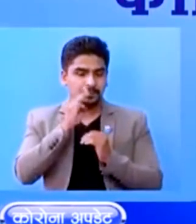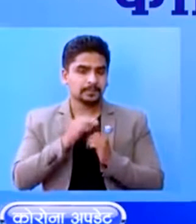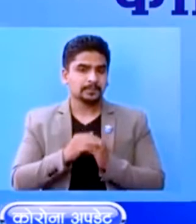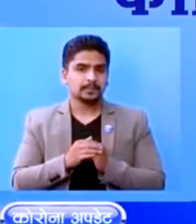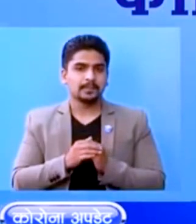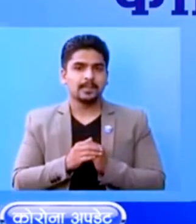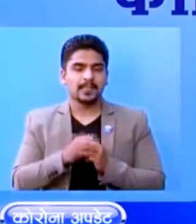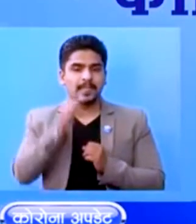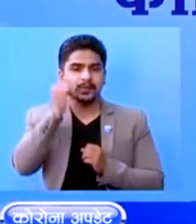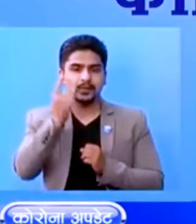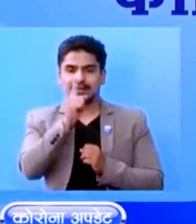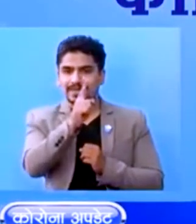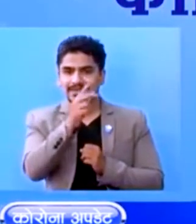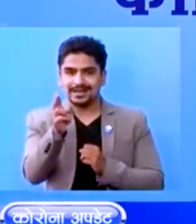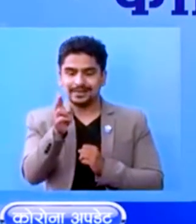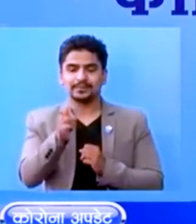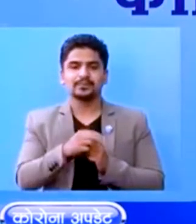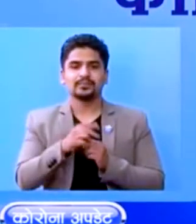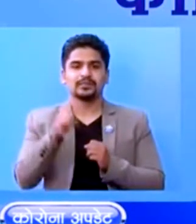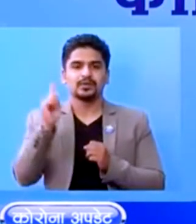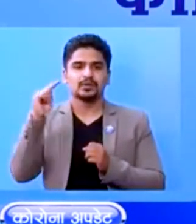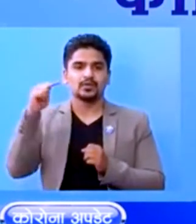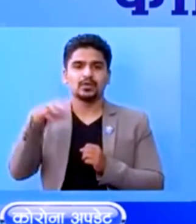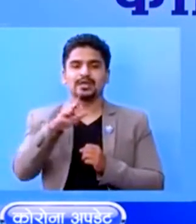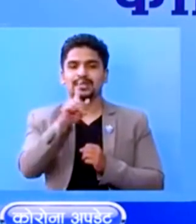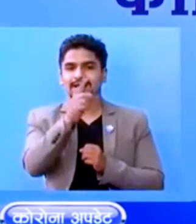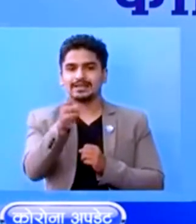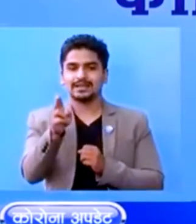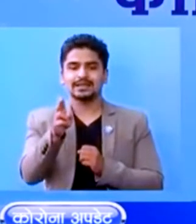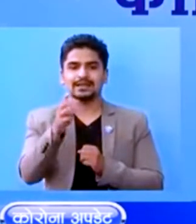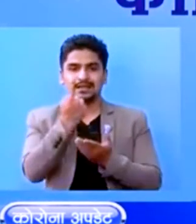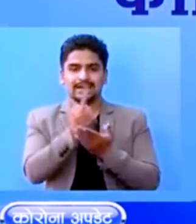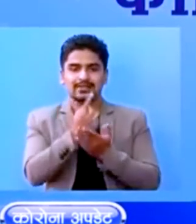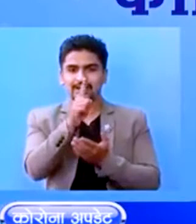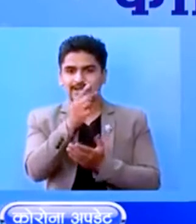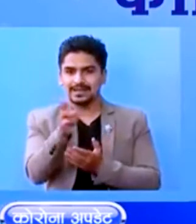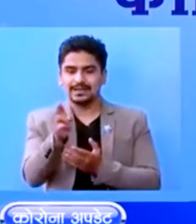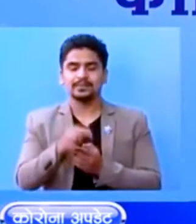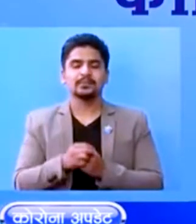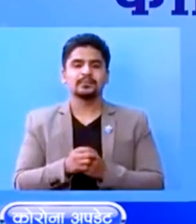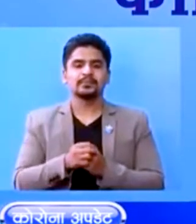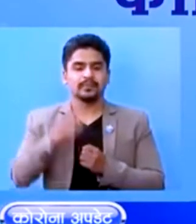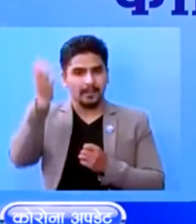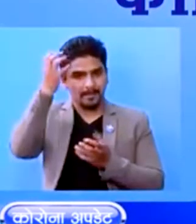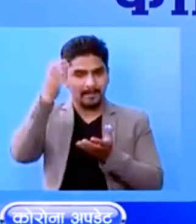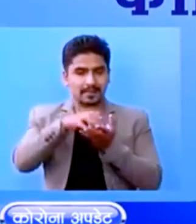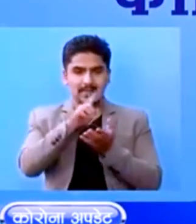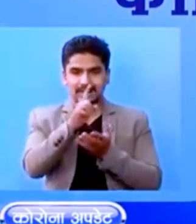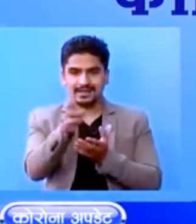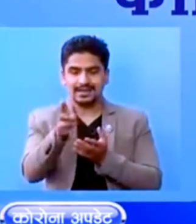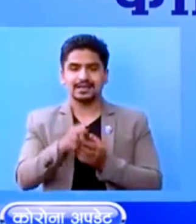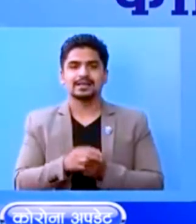प्रयोगशालामा गोर्खाका एकजना, कैलालीका एकजना, काठमाडौँका एकजना, पाल्पाका